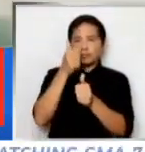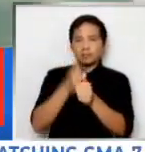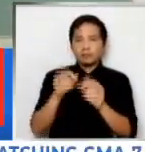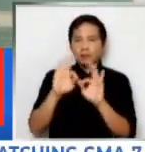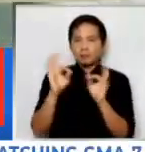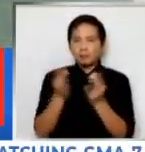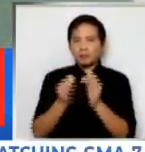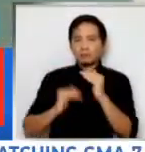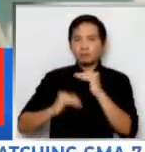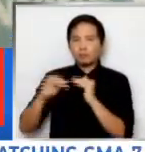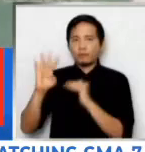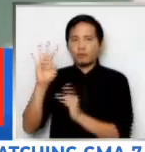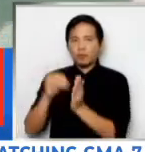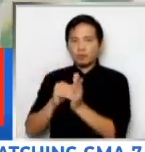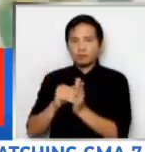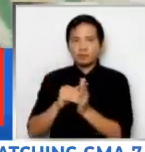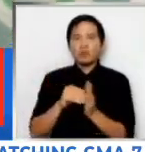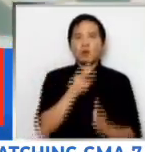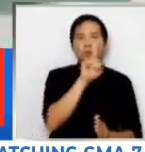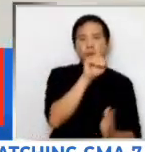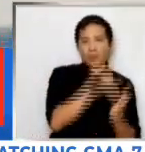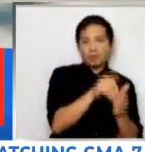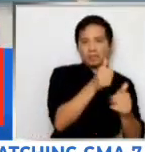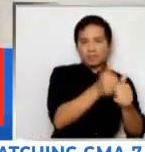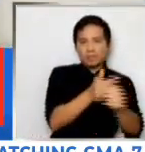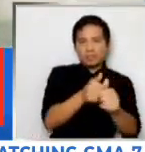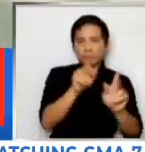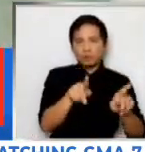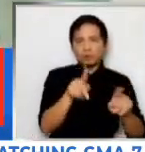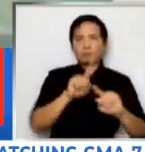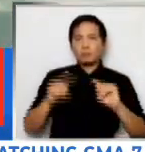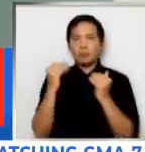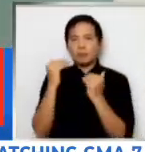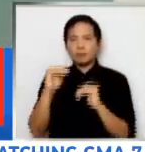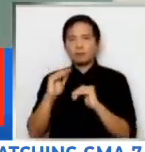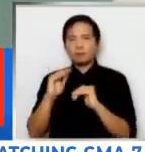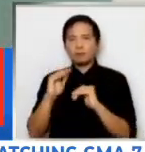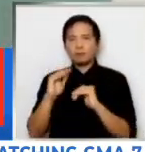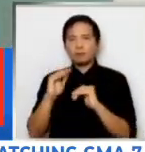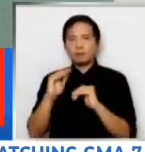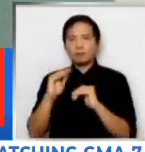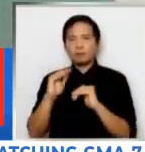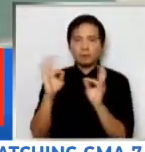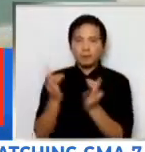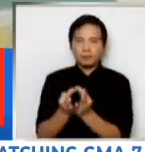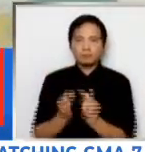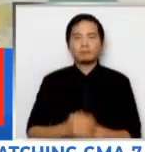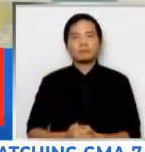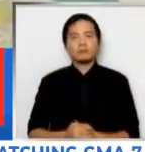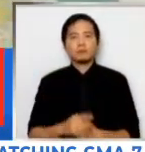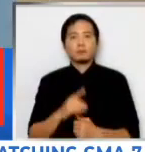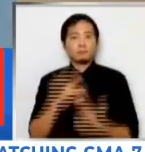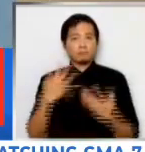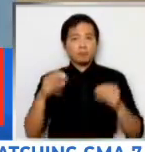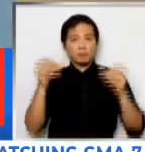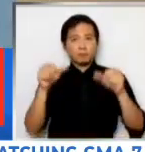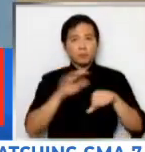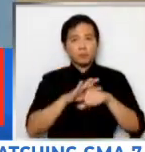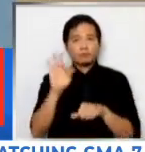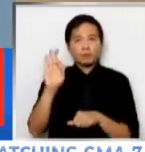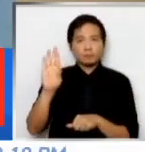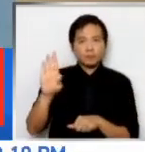ng 4,000 piso kada pamilya ang ihahatid na ayuda. Maris, naka-post na rin sa Facebook page